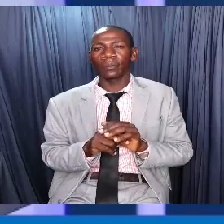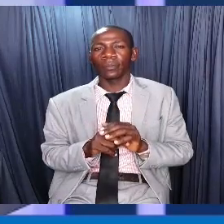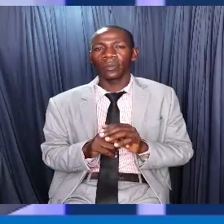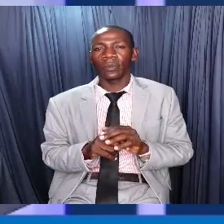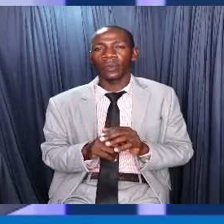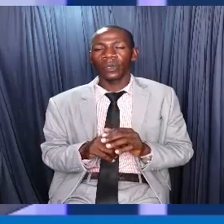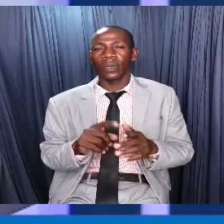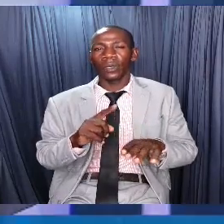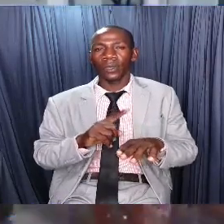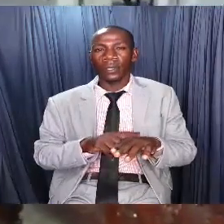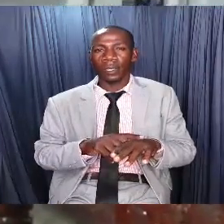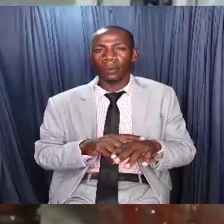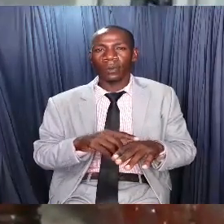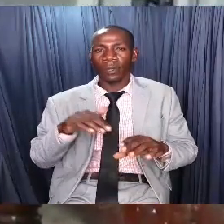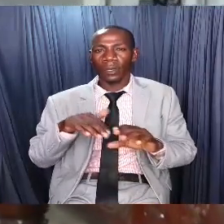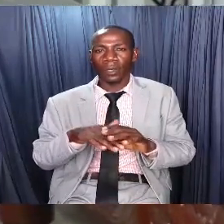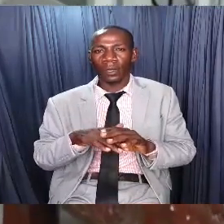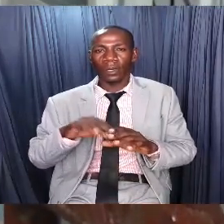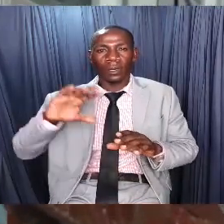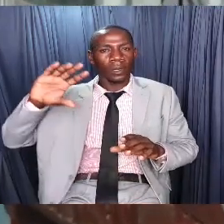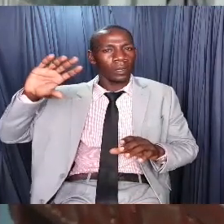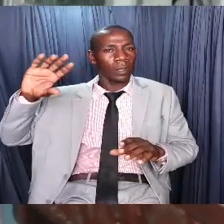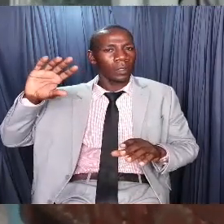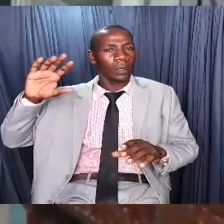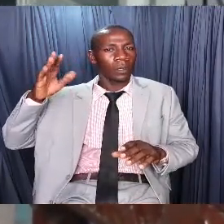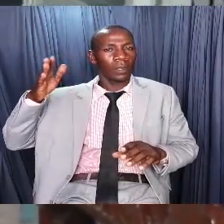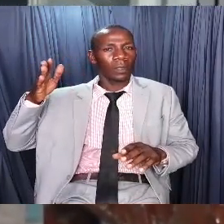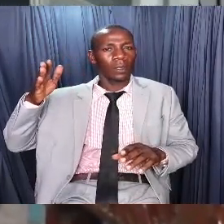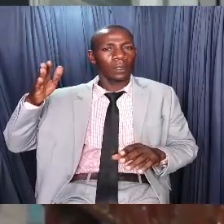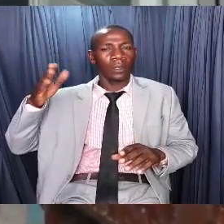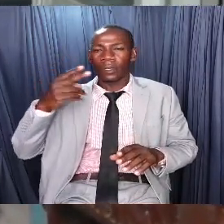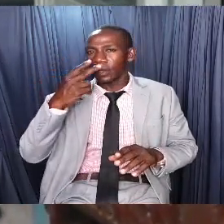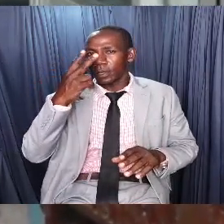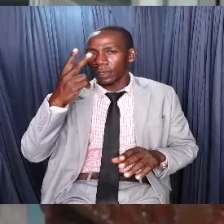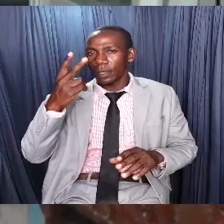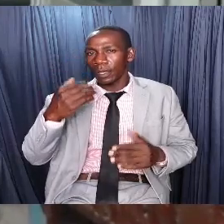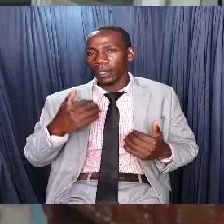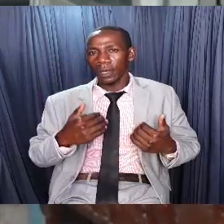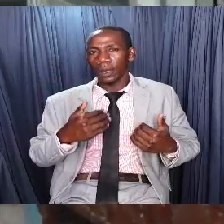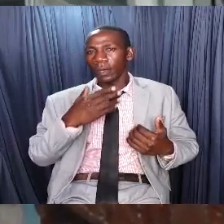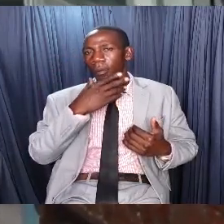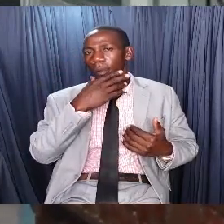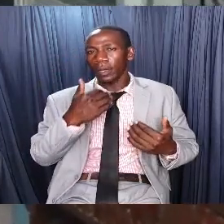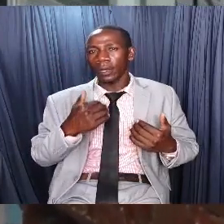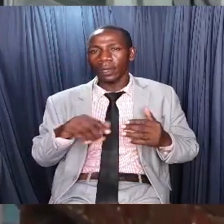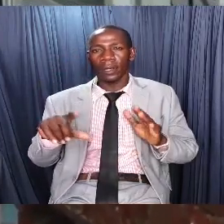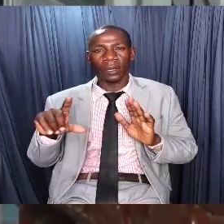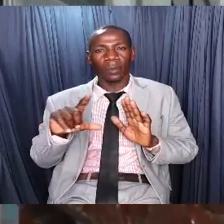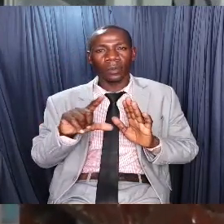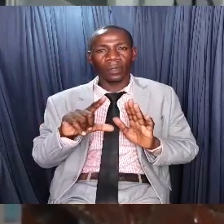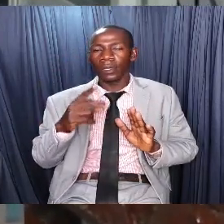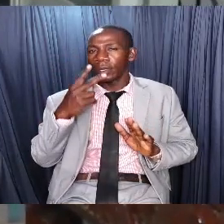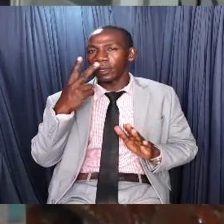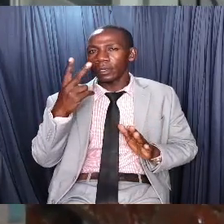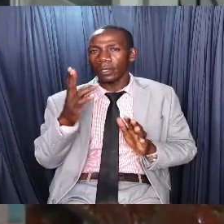Ikawa alipokuwa katika mojawapo wa miji ile, tazama palikuwa na mtu amejaa ukoma. Naye